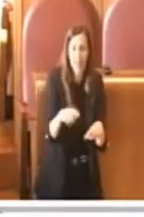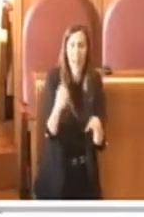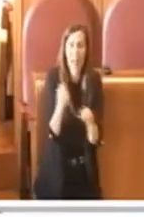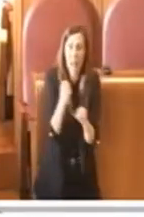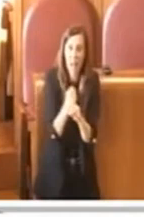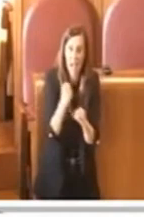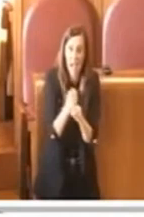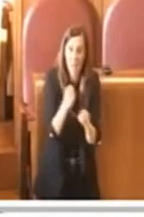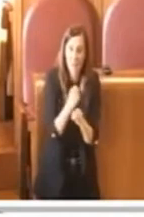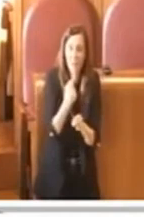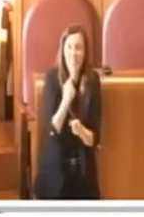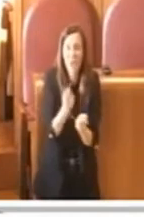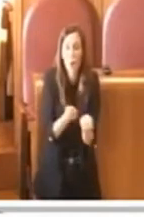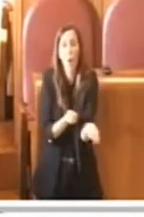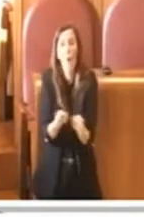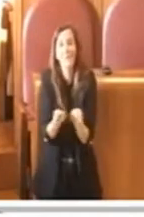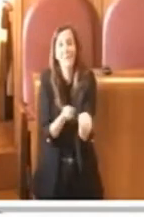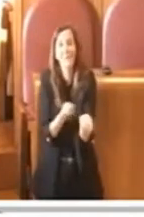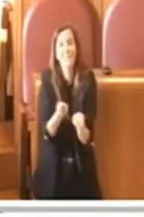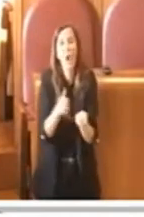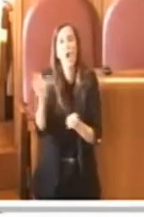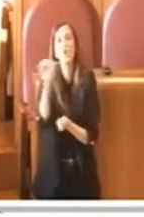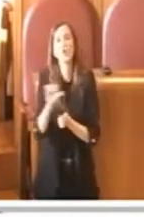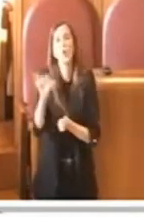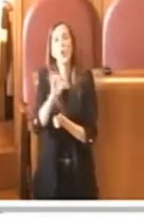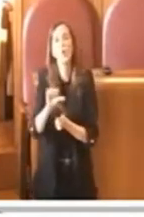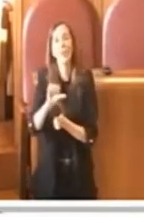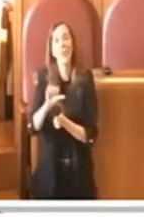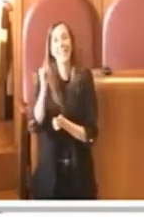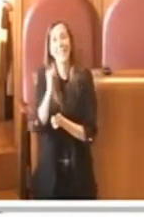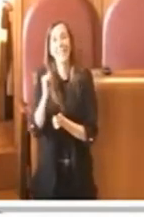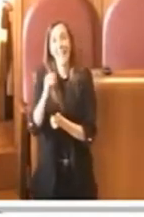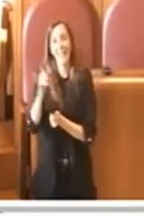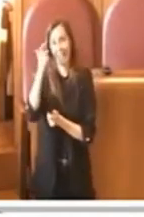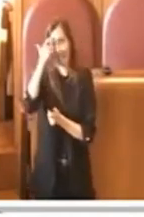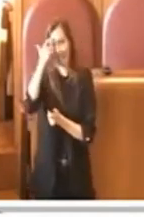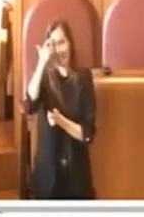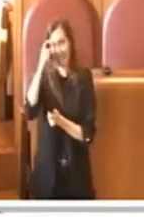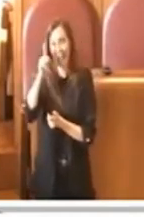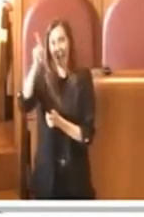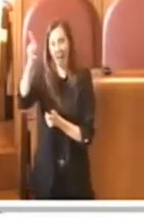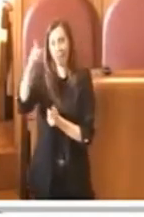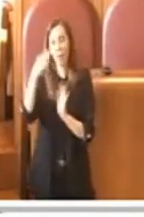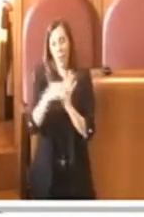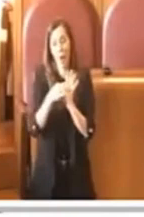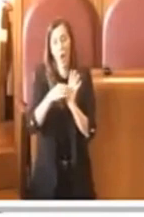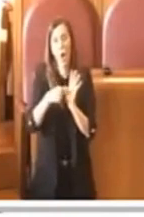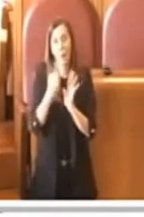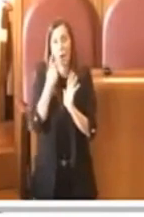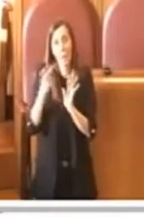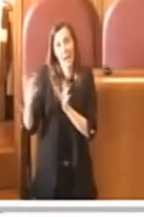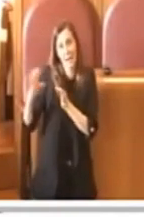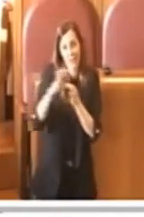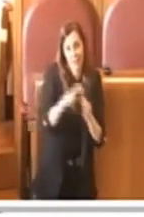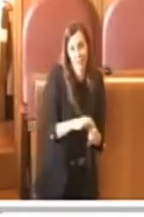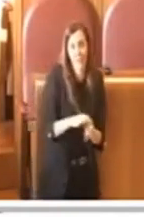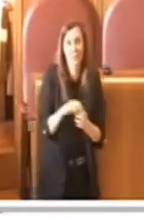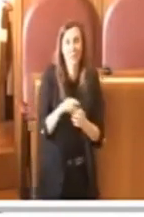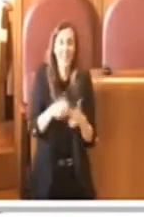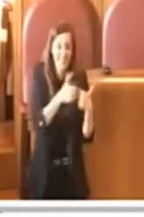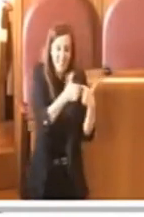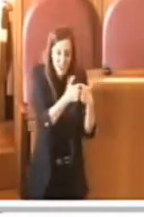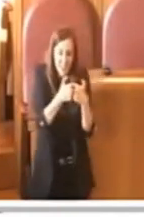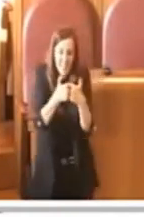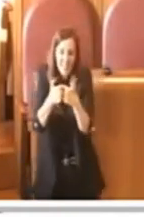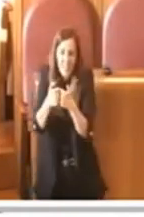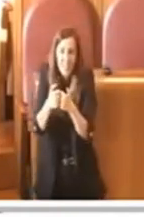con il coordinamento appunto della soprintendenza di Stato come la norma prevede. Ma questo lavoro di censimento è solo una